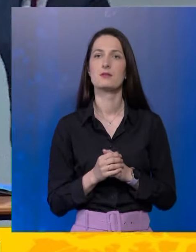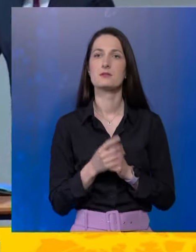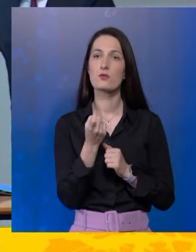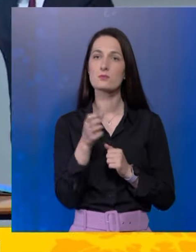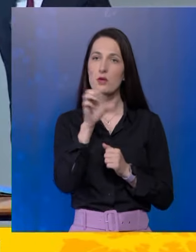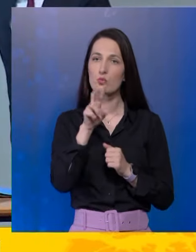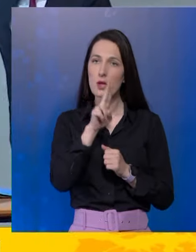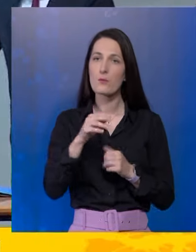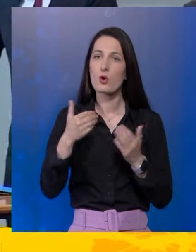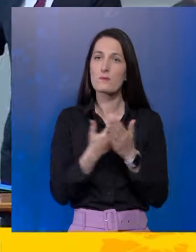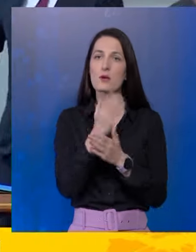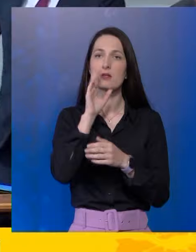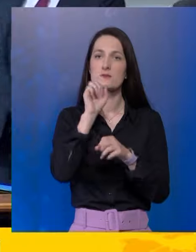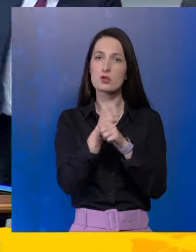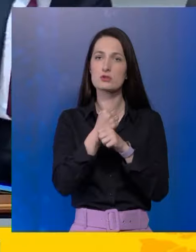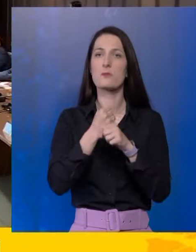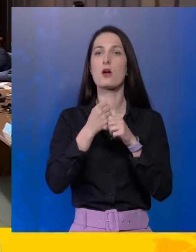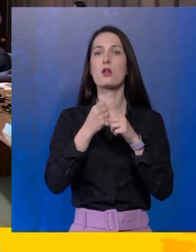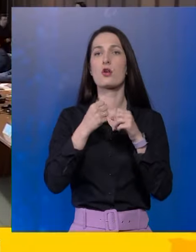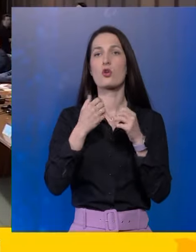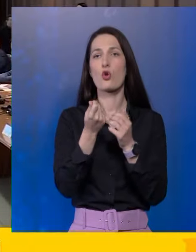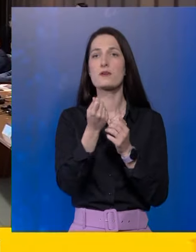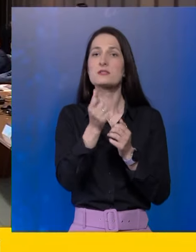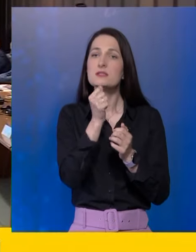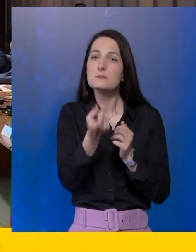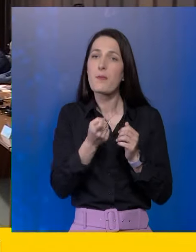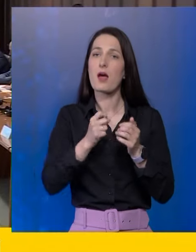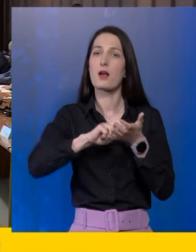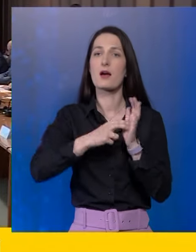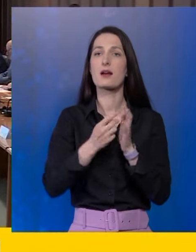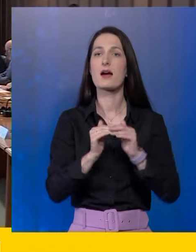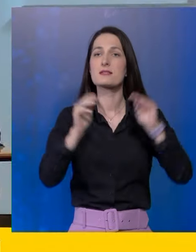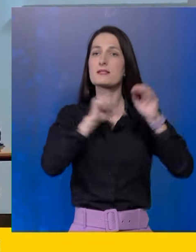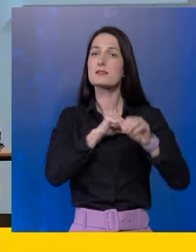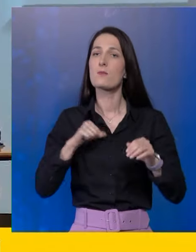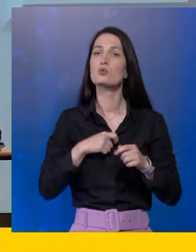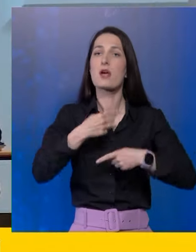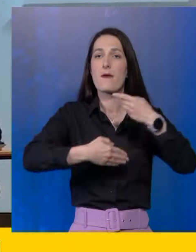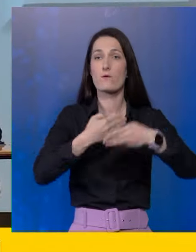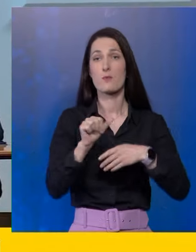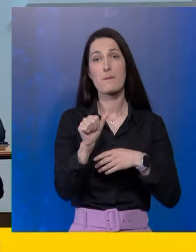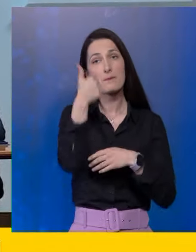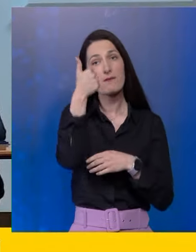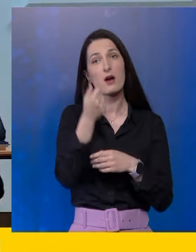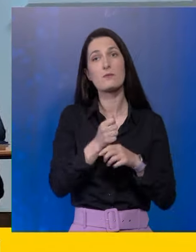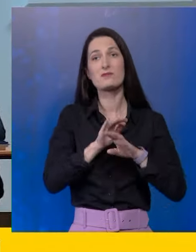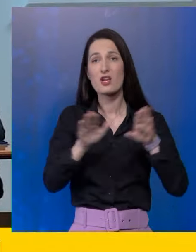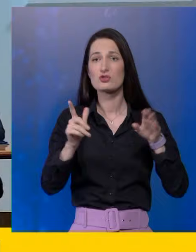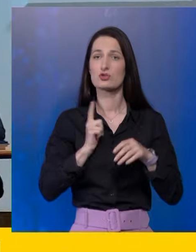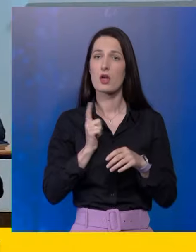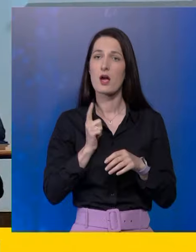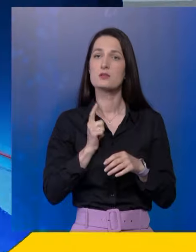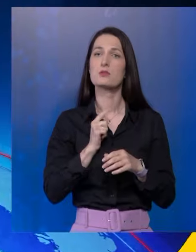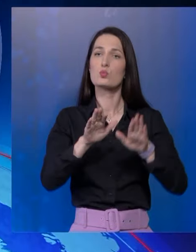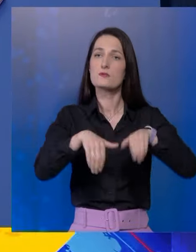Iz Evropske unije ponovili BH zvaničnicima, novac iz plana rasta samo uz reforme. Prva tranša čeka usvajanje budžeta